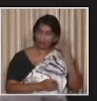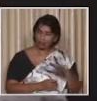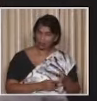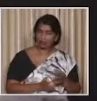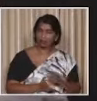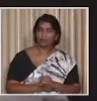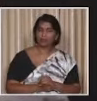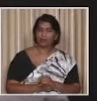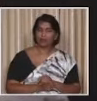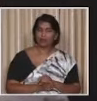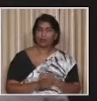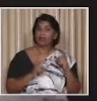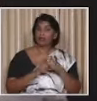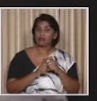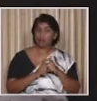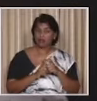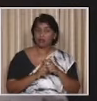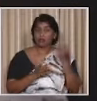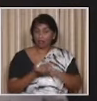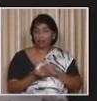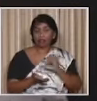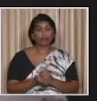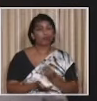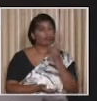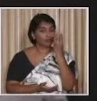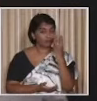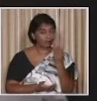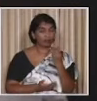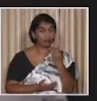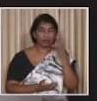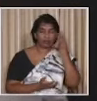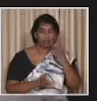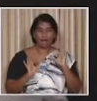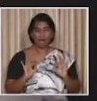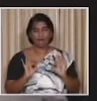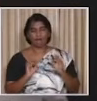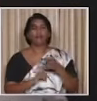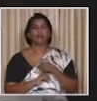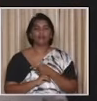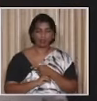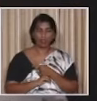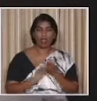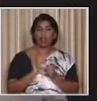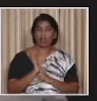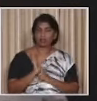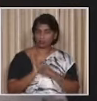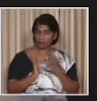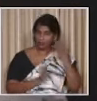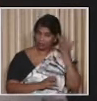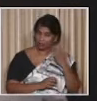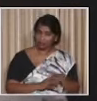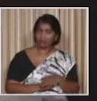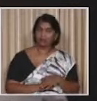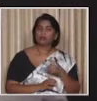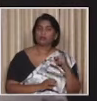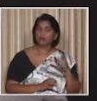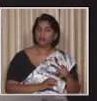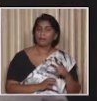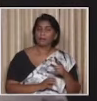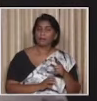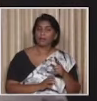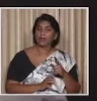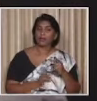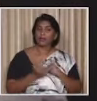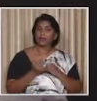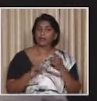මැරෙනවා ඩග්ලස් දේවානන්ද තුන් වතාවක් ජීවිතේ බේරගන්නවා ලක්ෂ්මන් කදිරගාමර් මැරෙනවා පාරේ